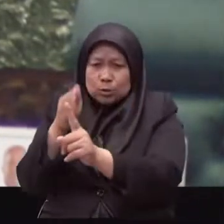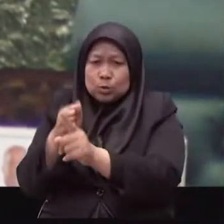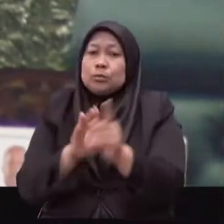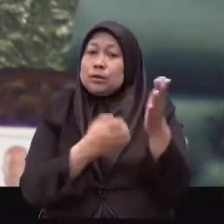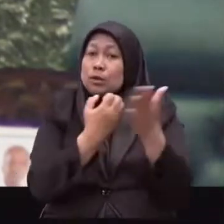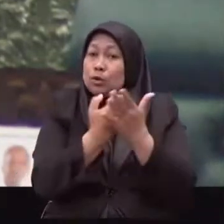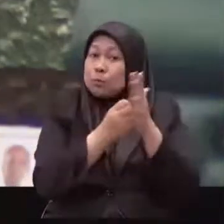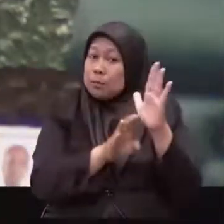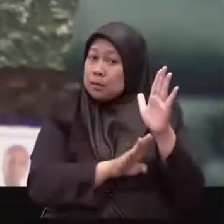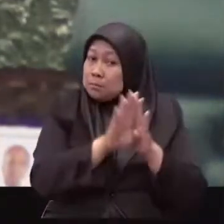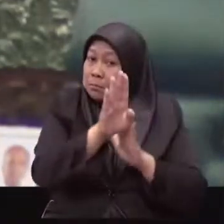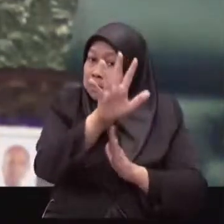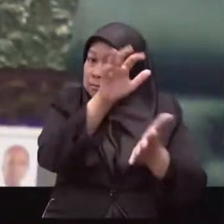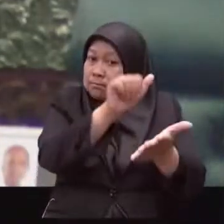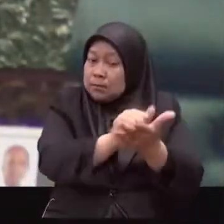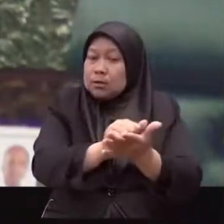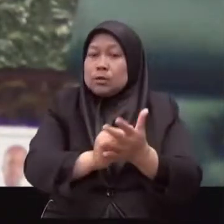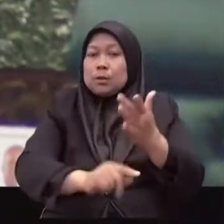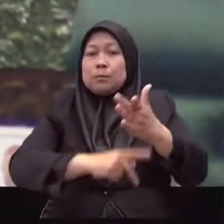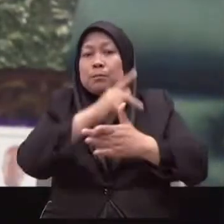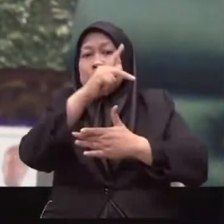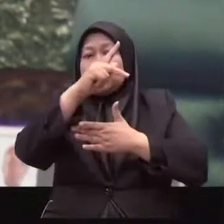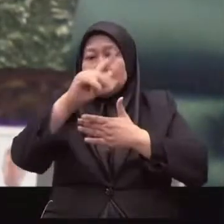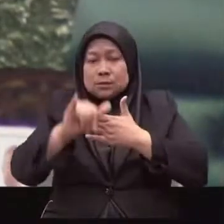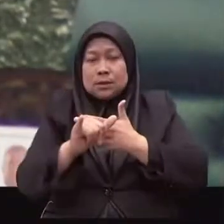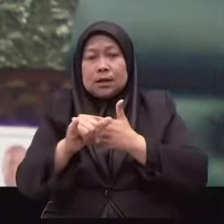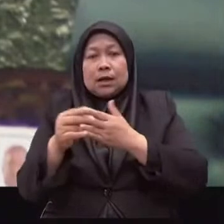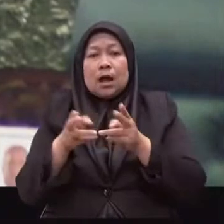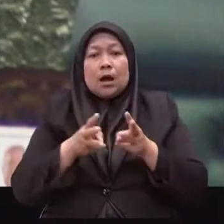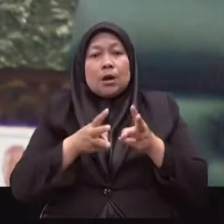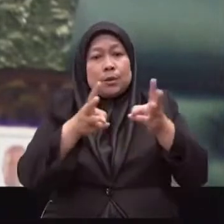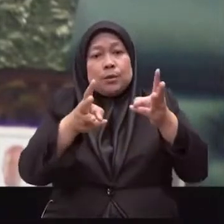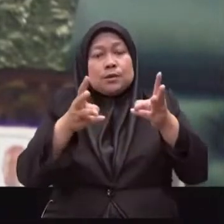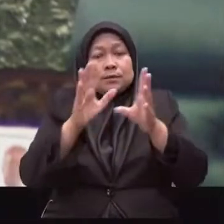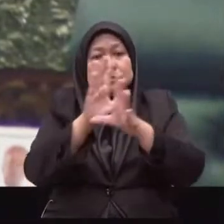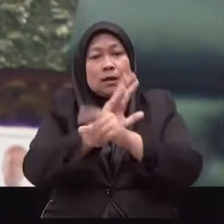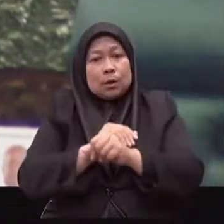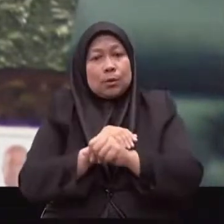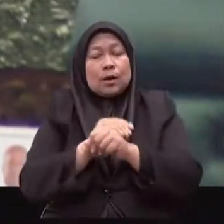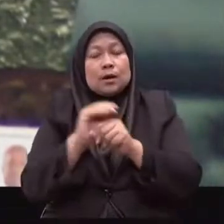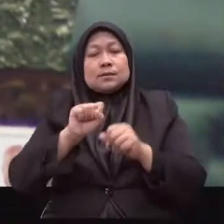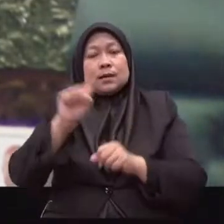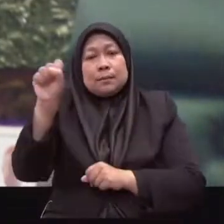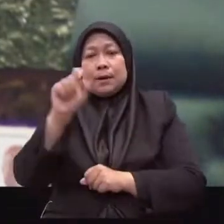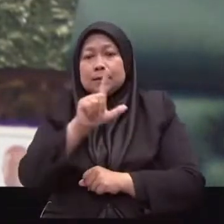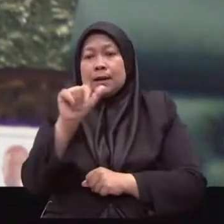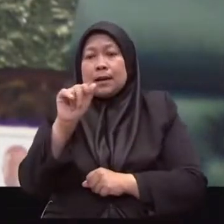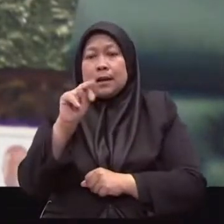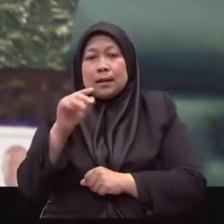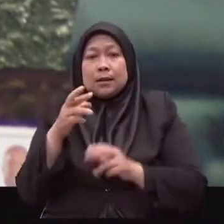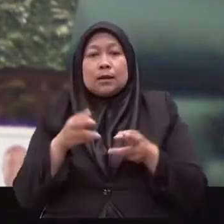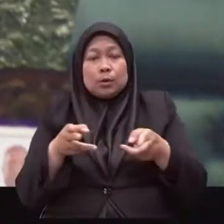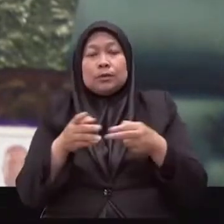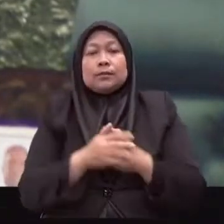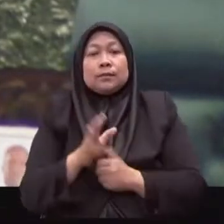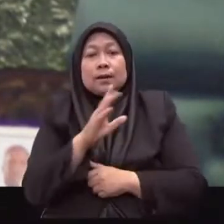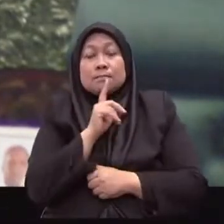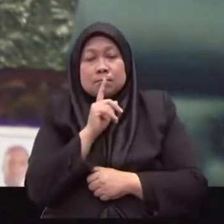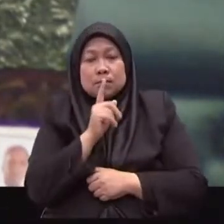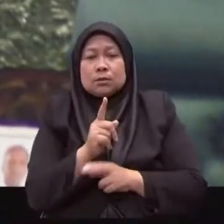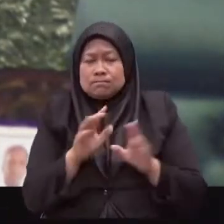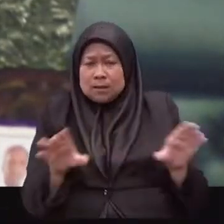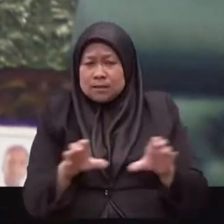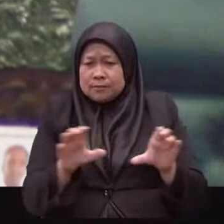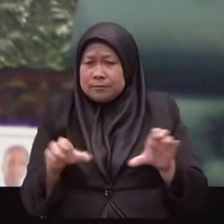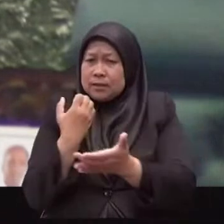pembangunan industri di negeri Pulau Pinang pada hari ini dan industri ini di Tokong